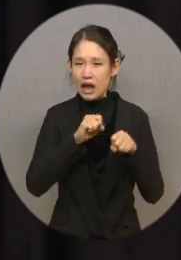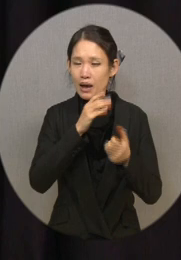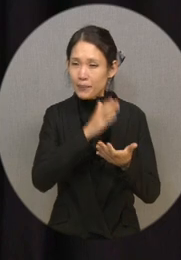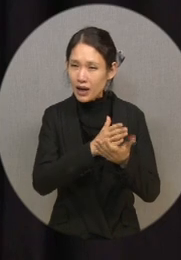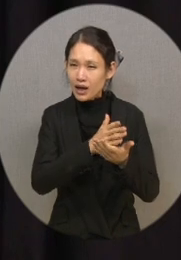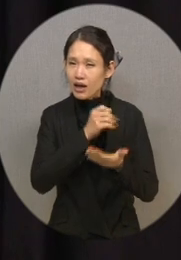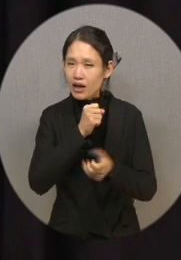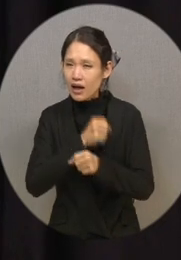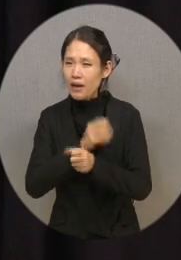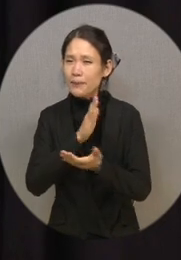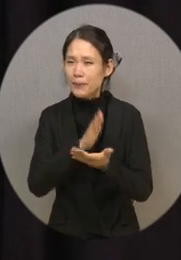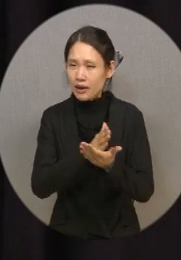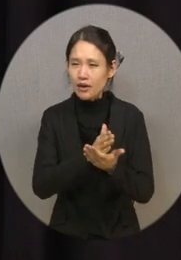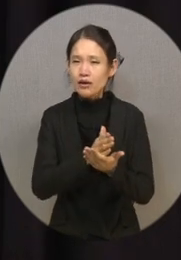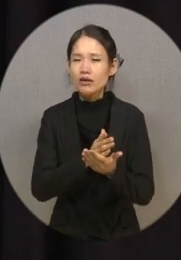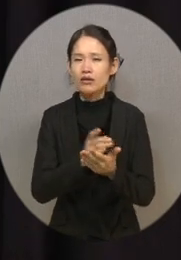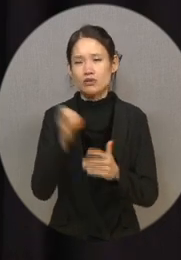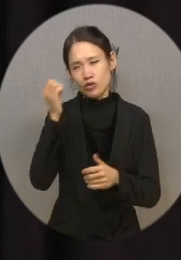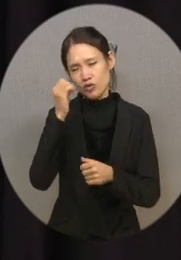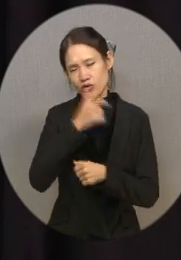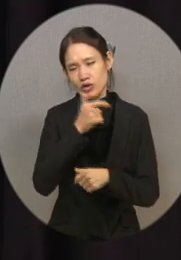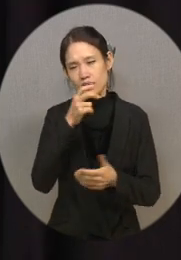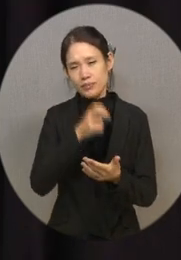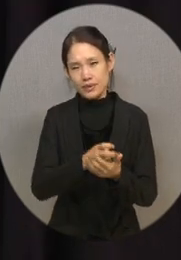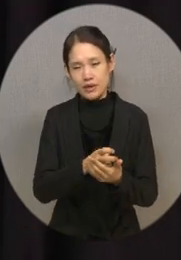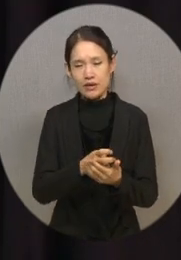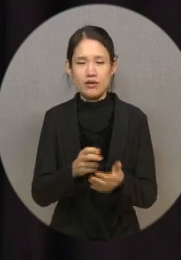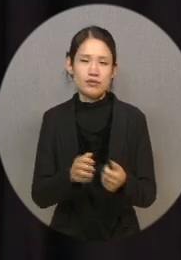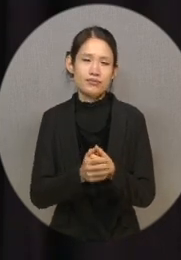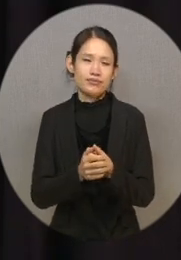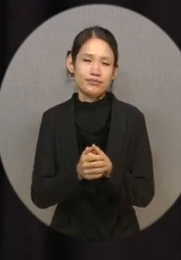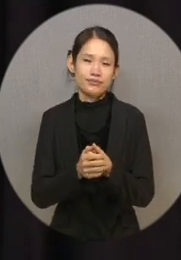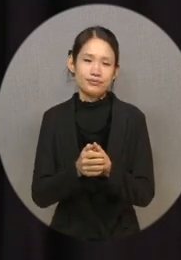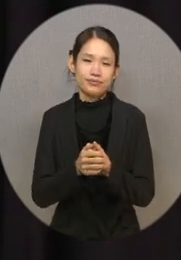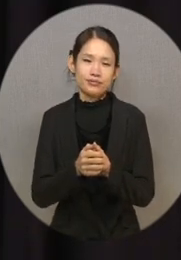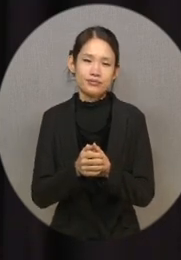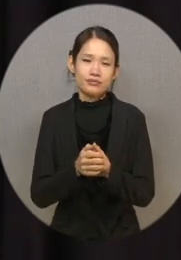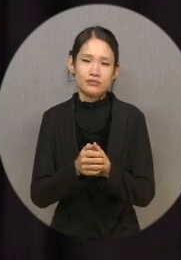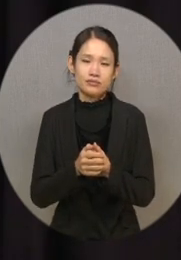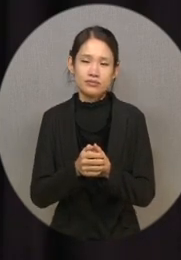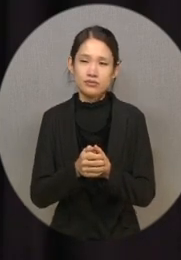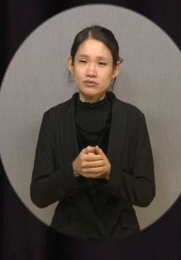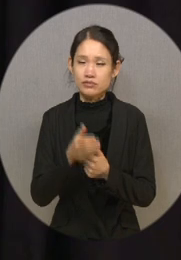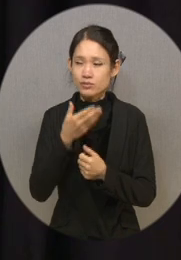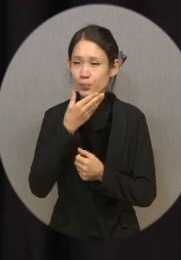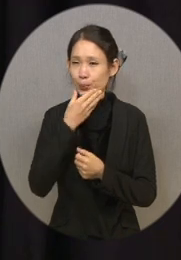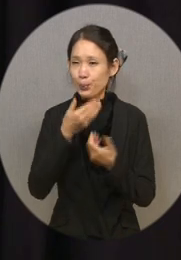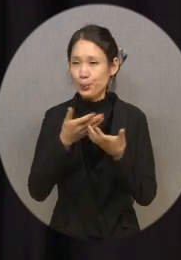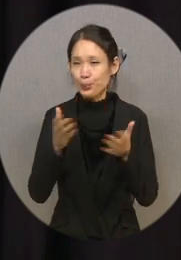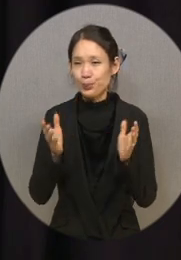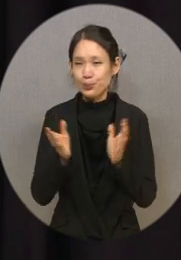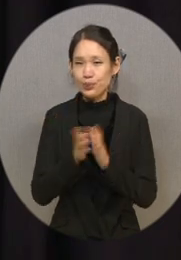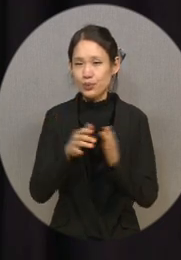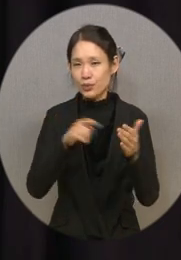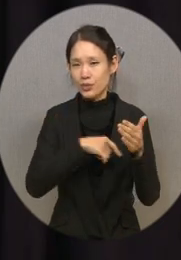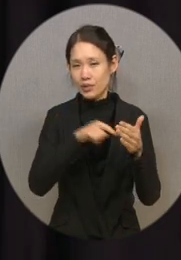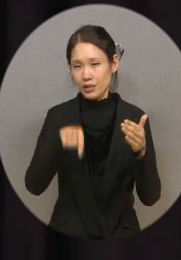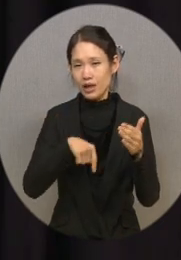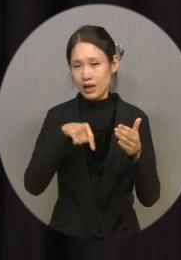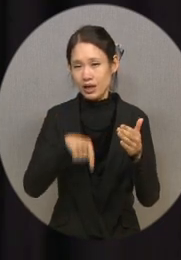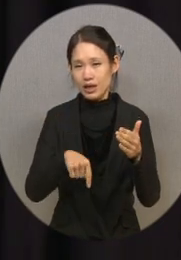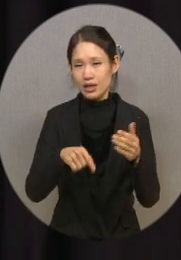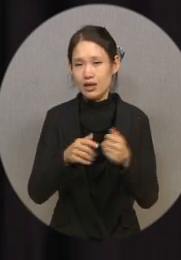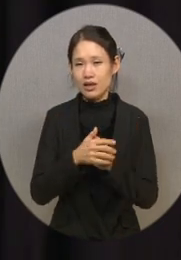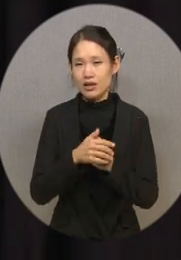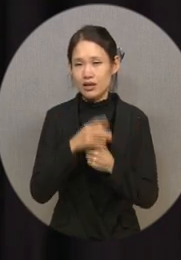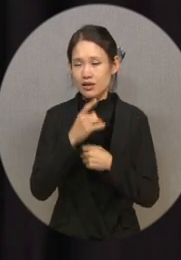이게 엄청난 제도였거든요. 그래서 그 뭐예요? 복지부 자체